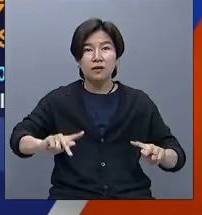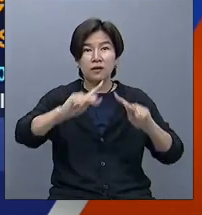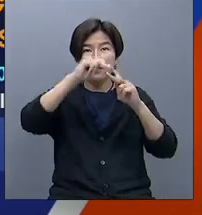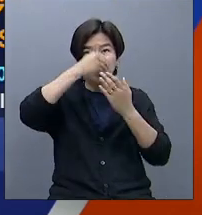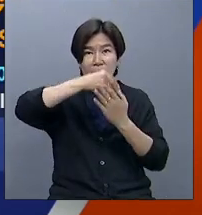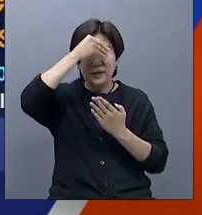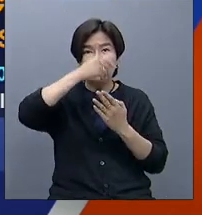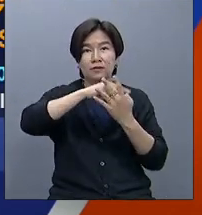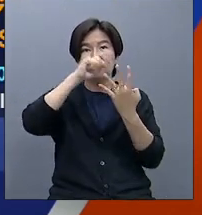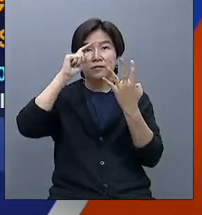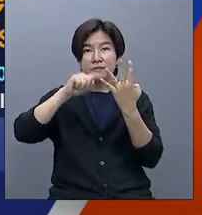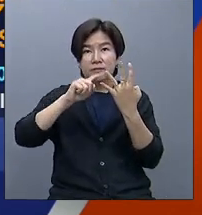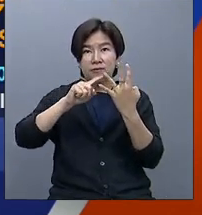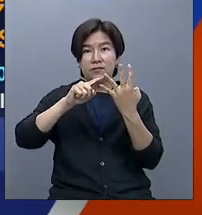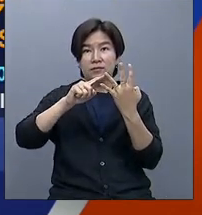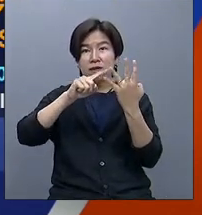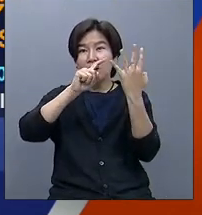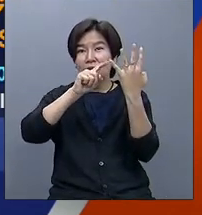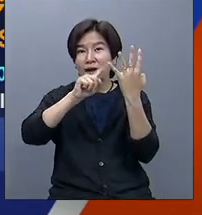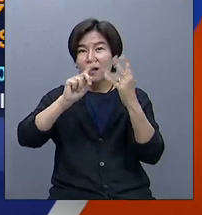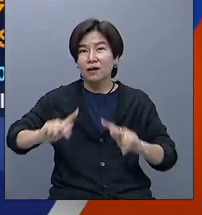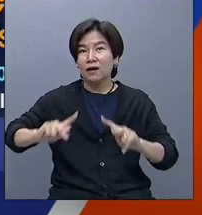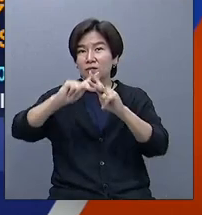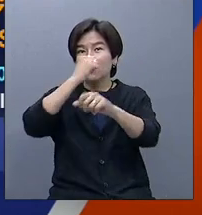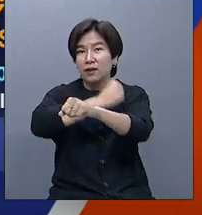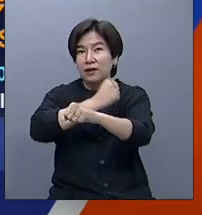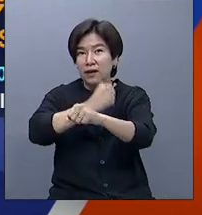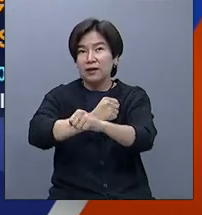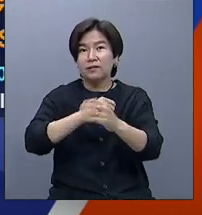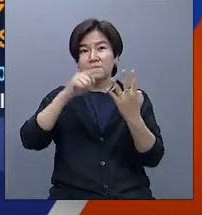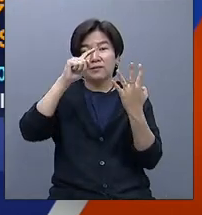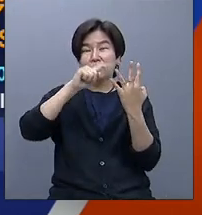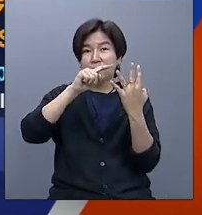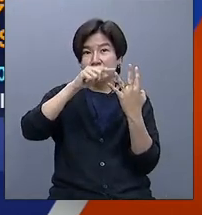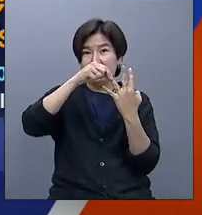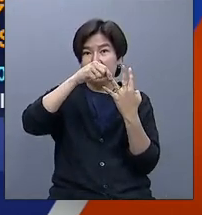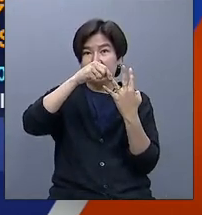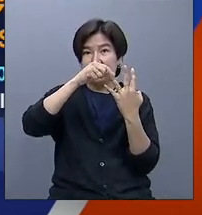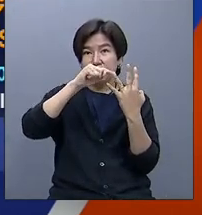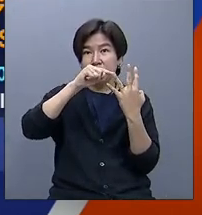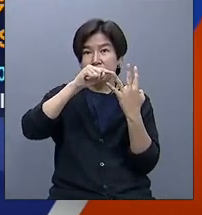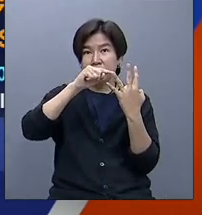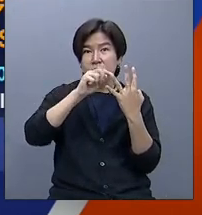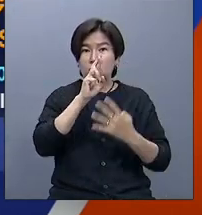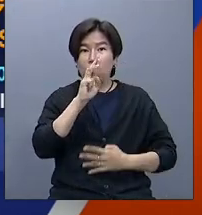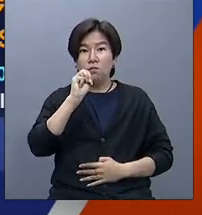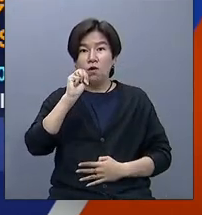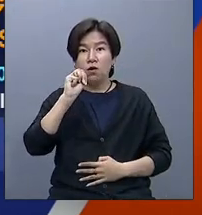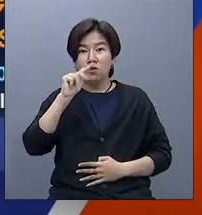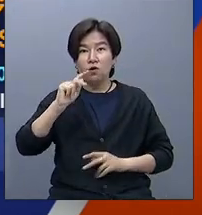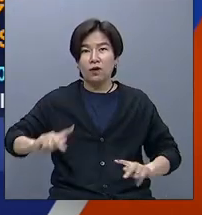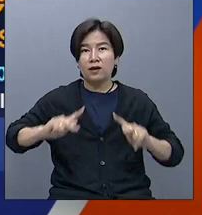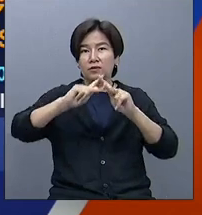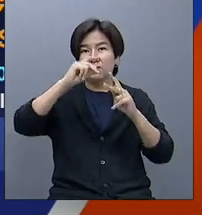พิพัฒน์รัชกิจประการนั่งรัฐมนตรีว่าการกระทรวงแรงงานนายทรงศักดิ์ทองศรีนั่งรัฐมนตรีว่าการอุดมศึกษา